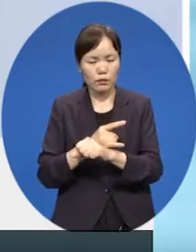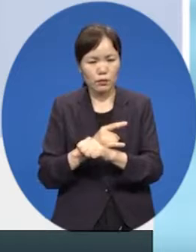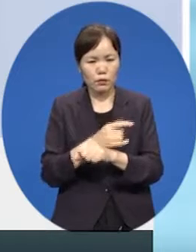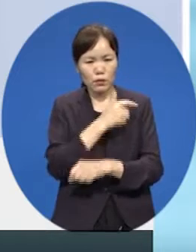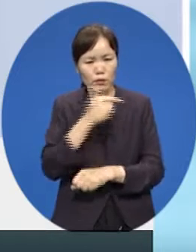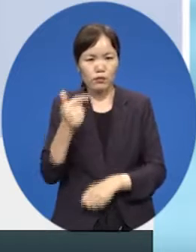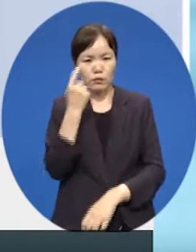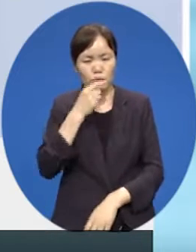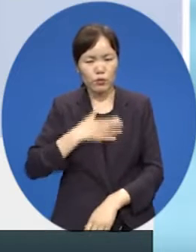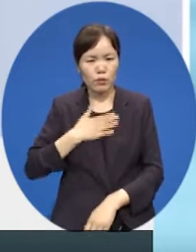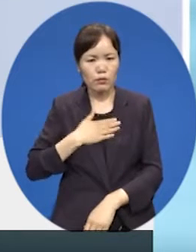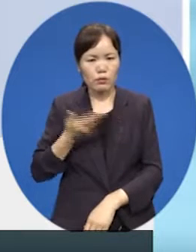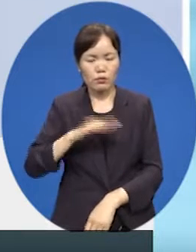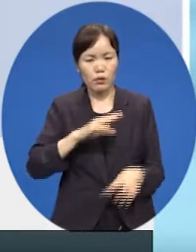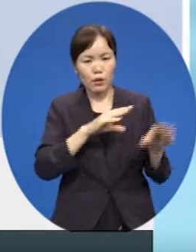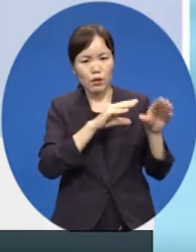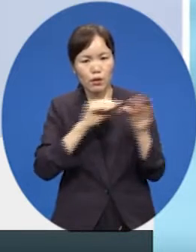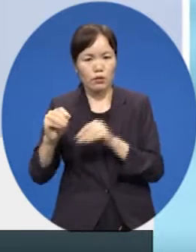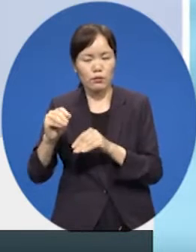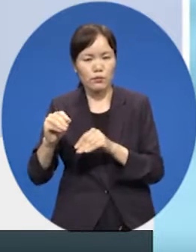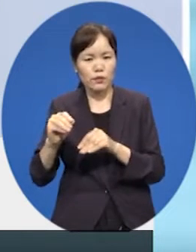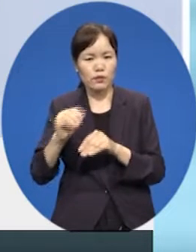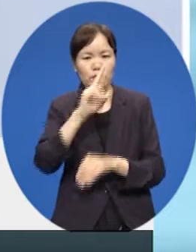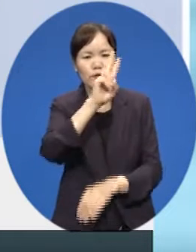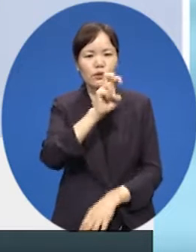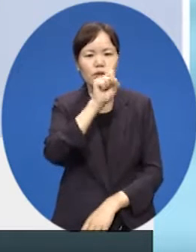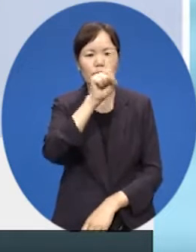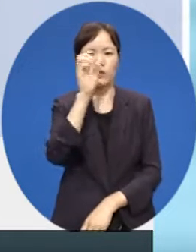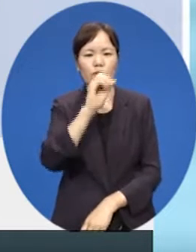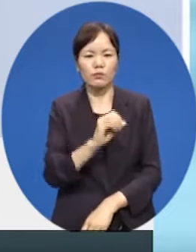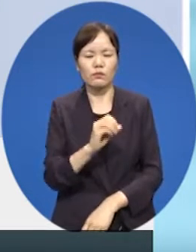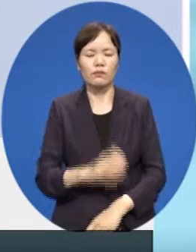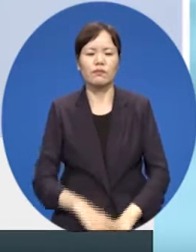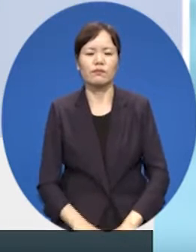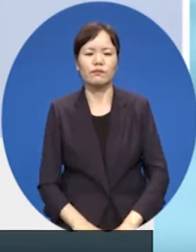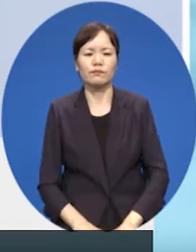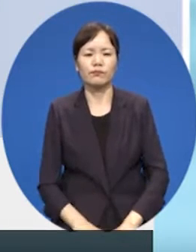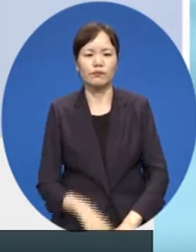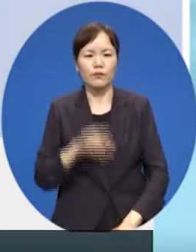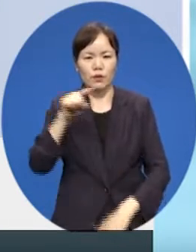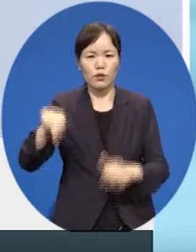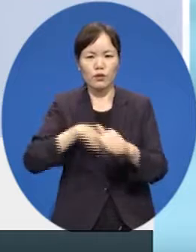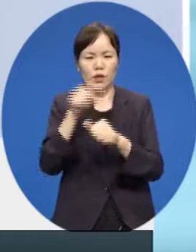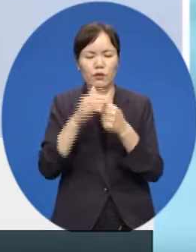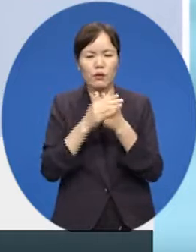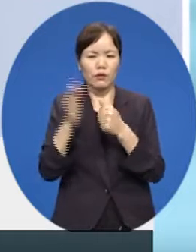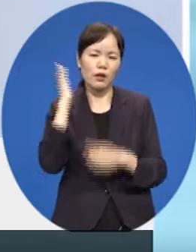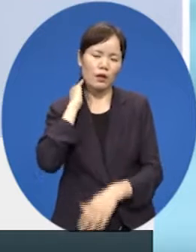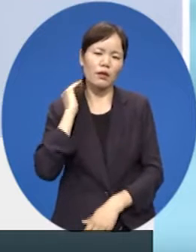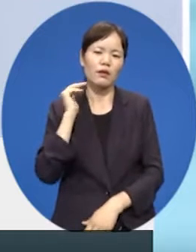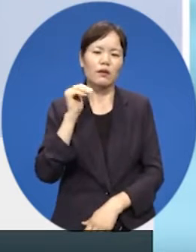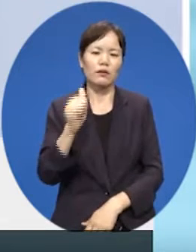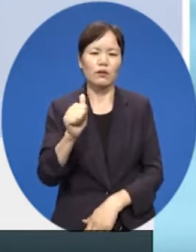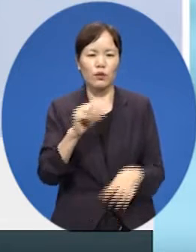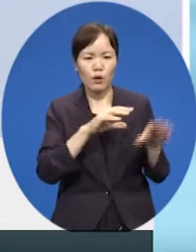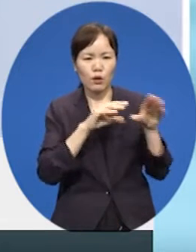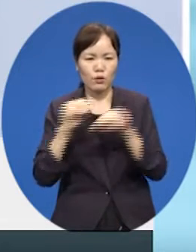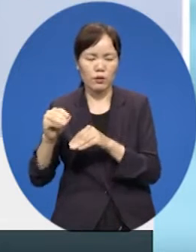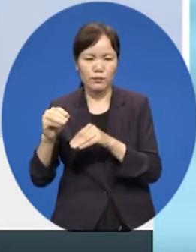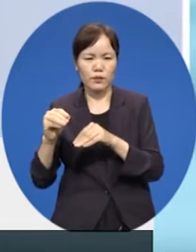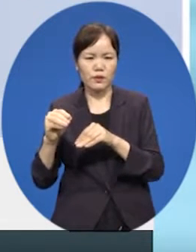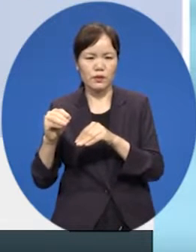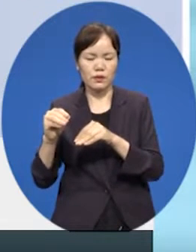알았거든요 그런데 금지와 된다는 여론이 11% 밖에 안되는 거에요 이런 상황이다 보니까 대통령이 금지해야 한다고